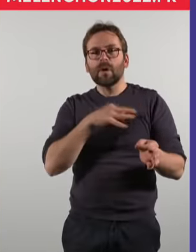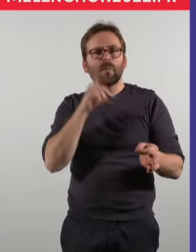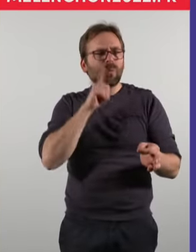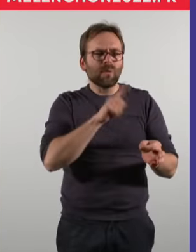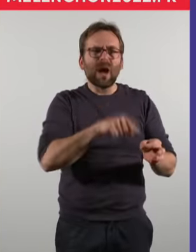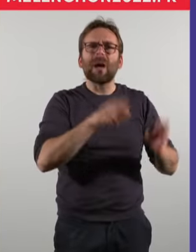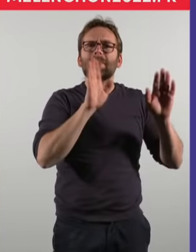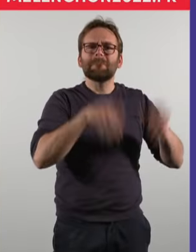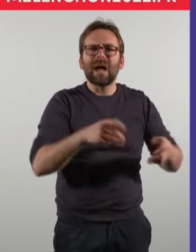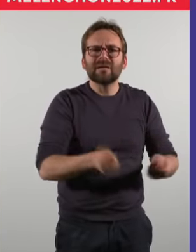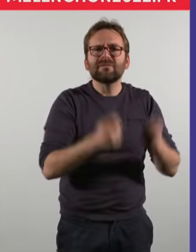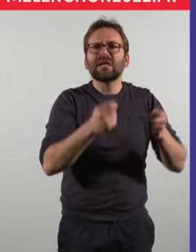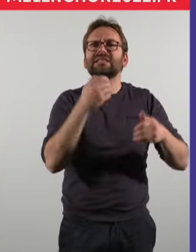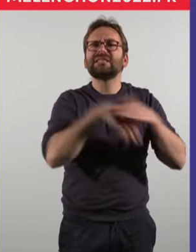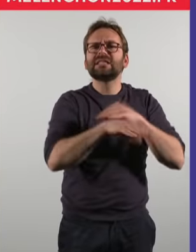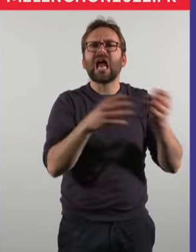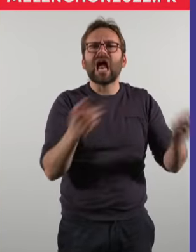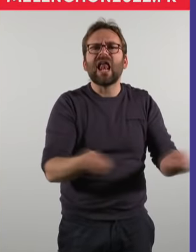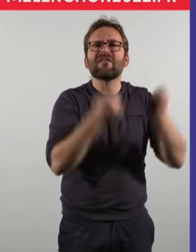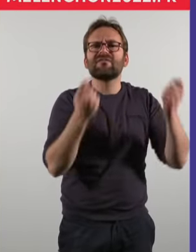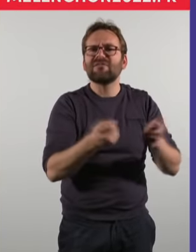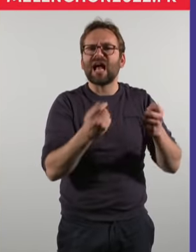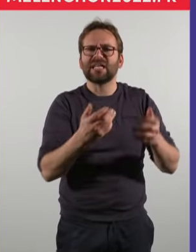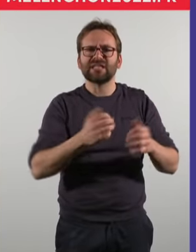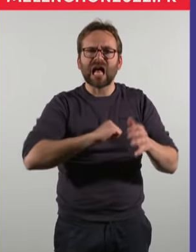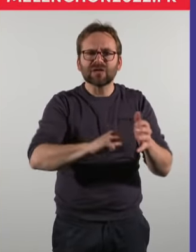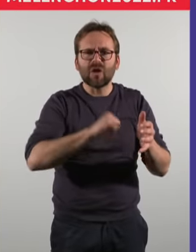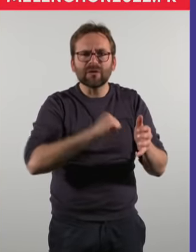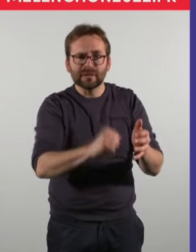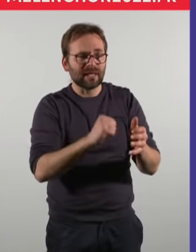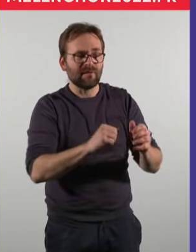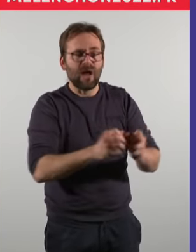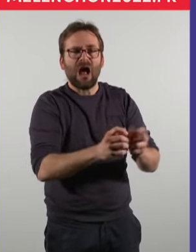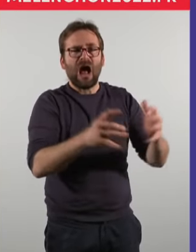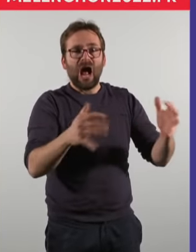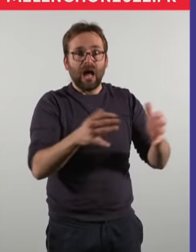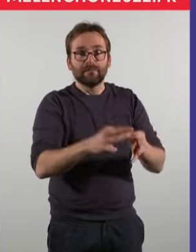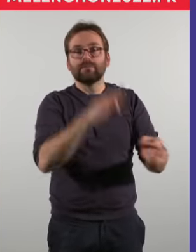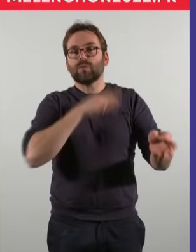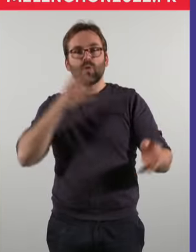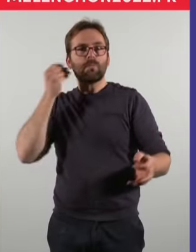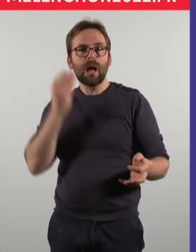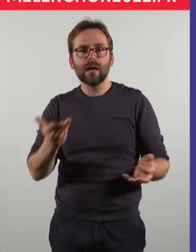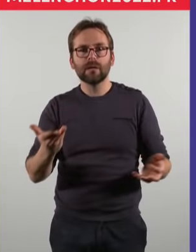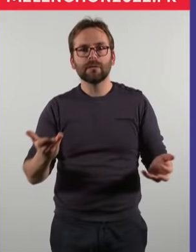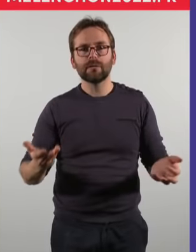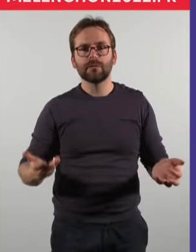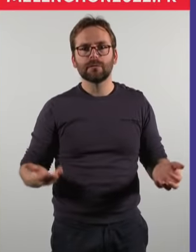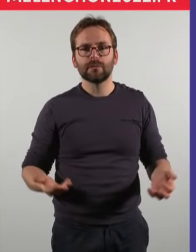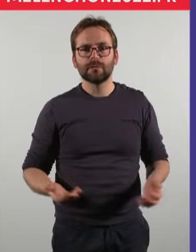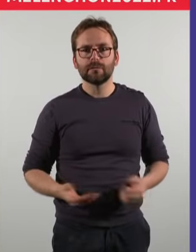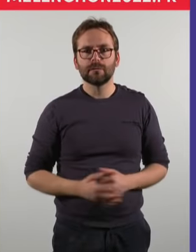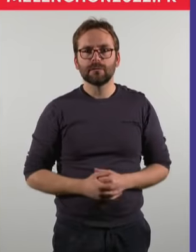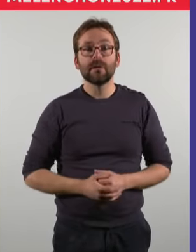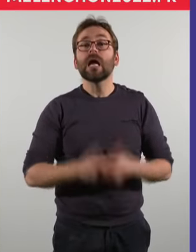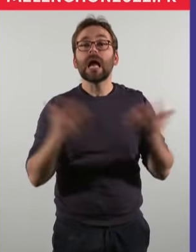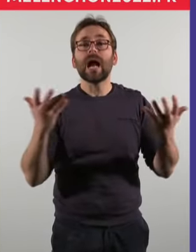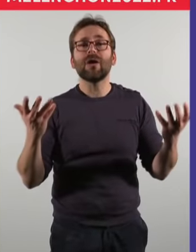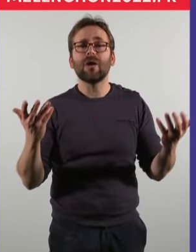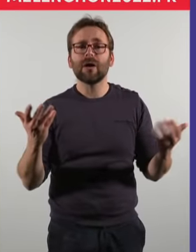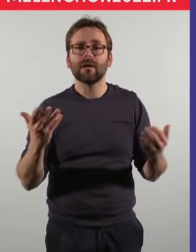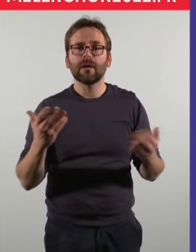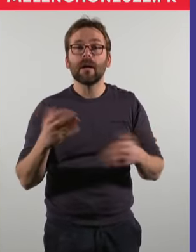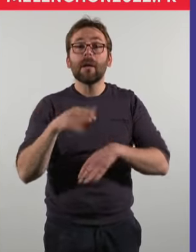martyrisés dans les élevages hyper-intensifs dans lesquels on les enferme. Et alors,